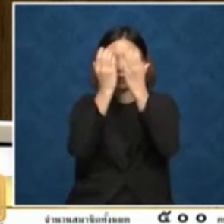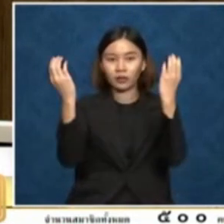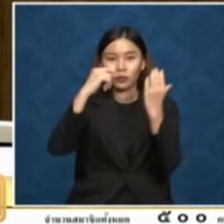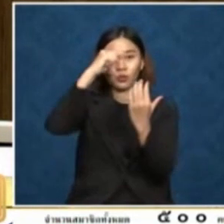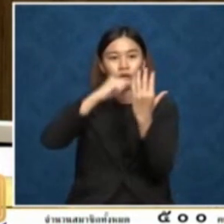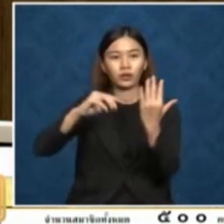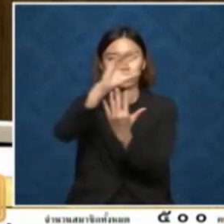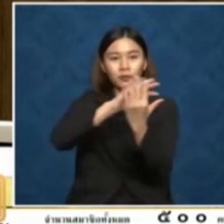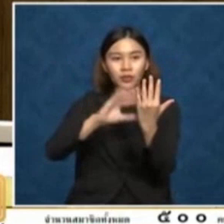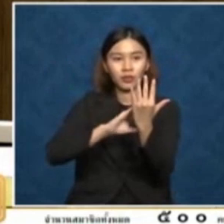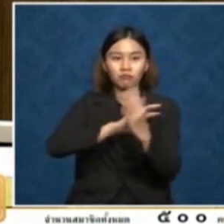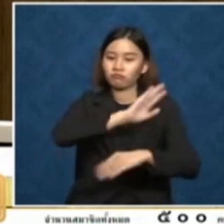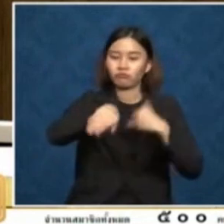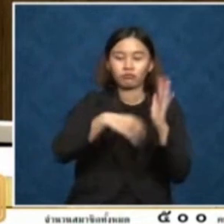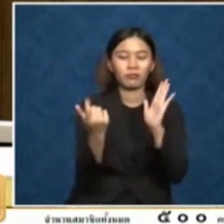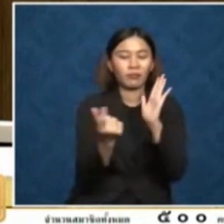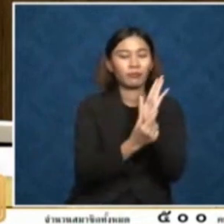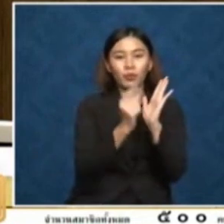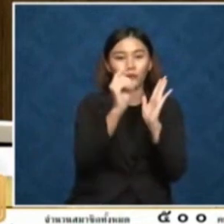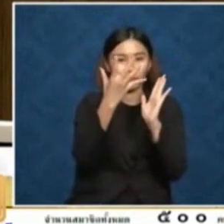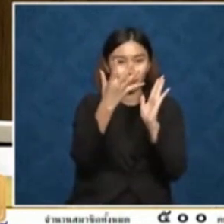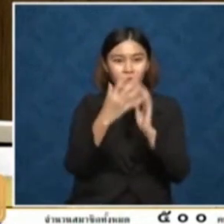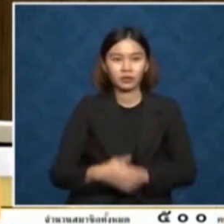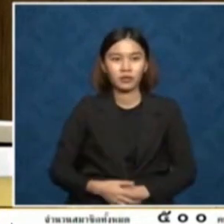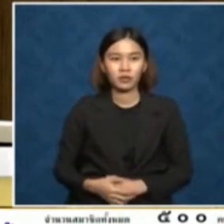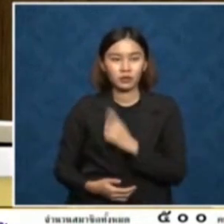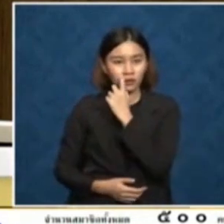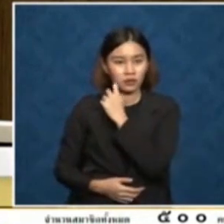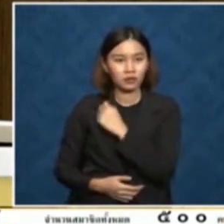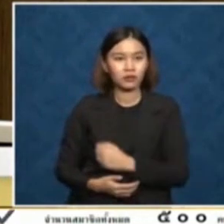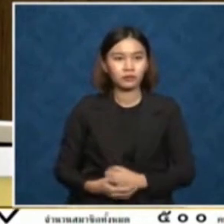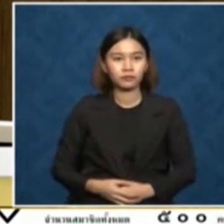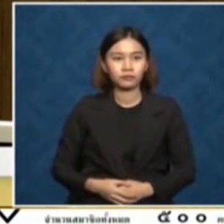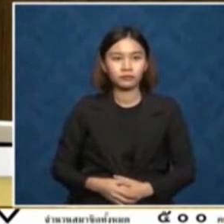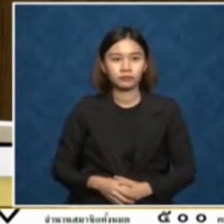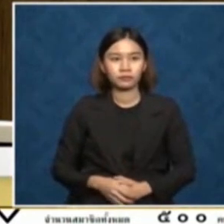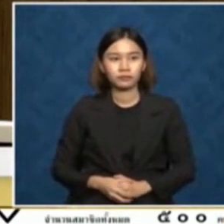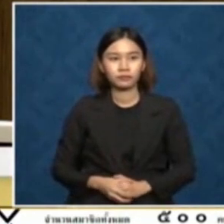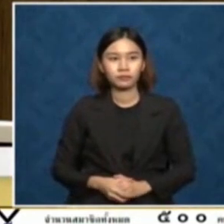รรมนูญไทยก็ยังไม่มีพวกเราบัญญัติหรือมีตัวตนอยู่ในนั้นค่ะ